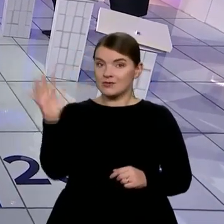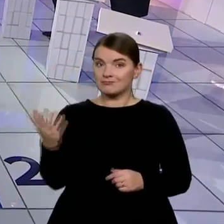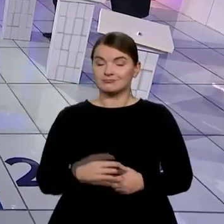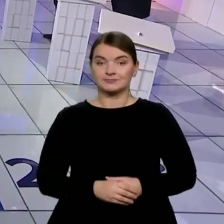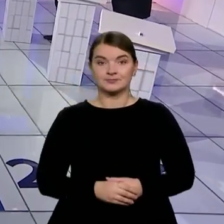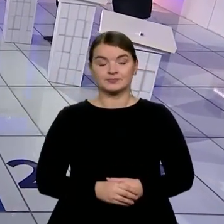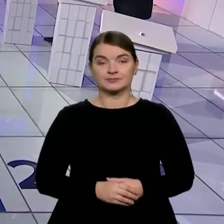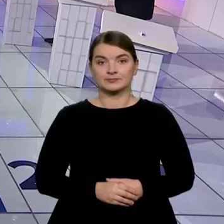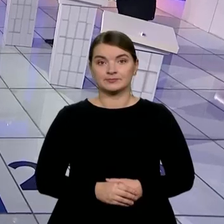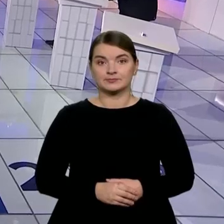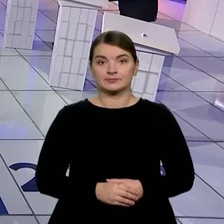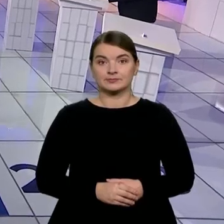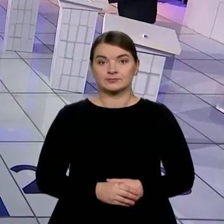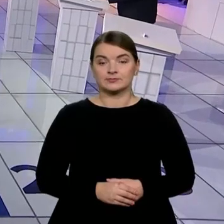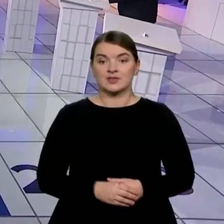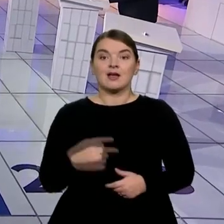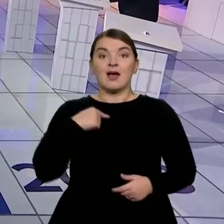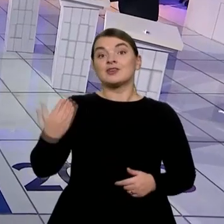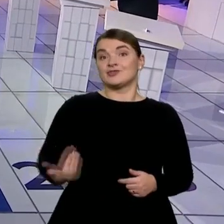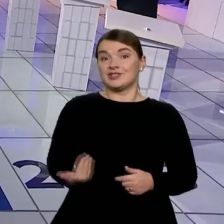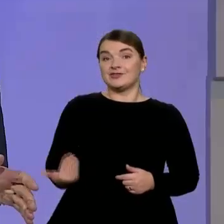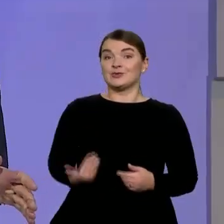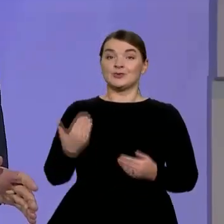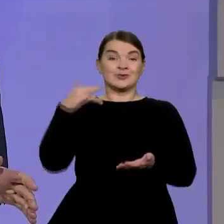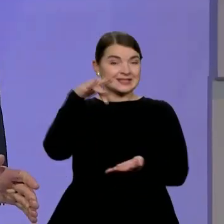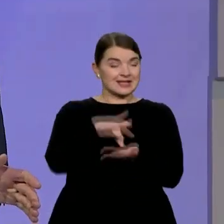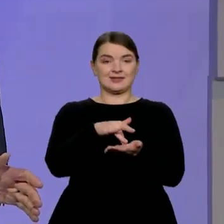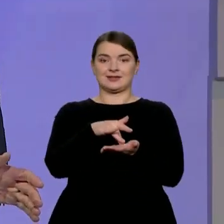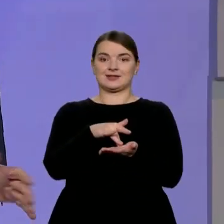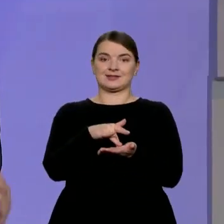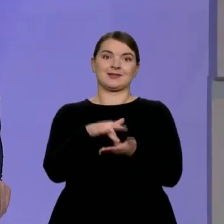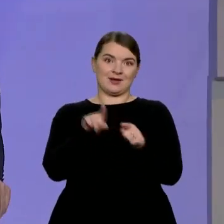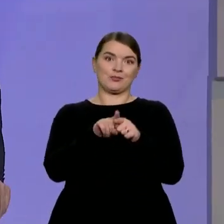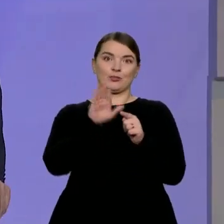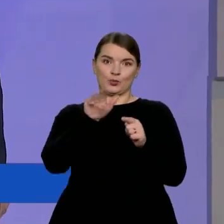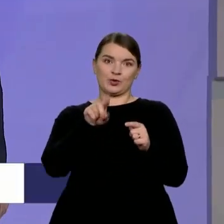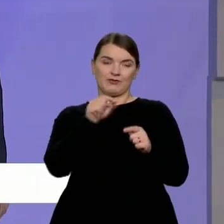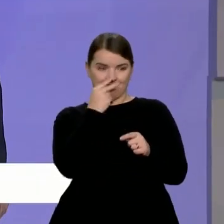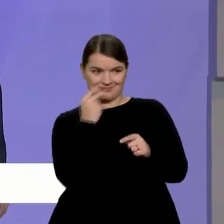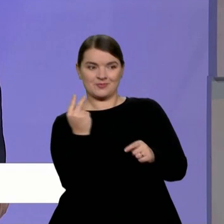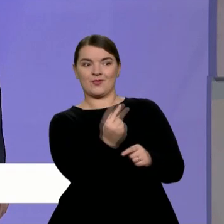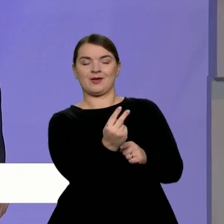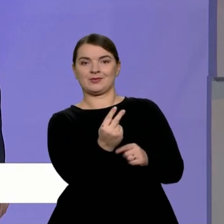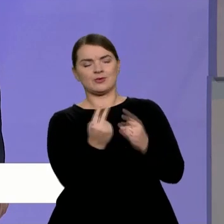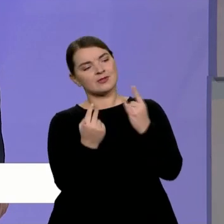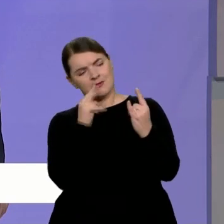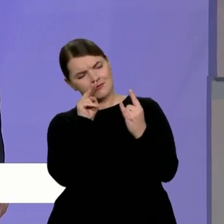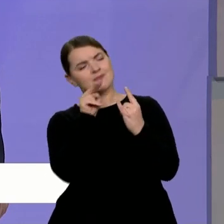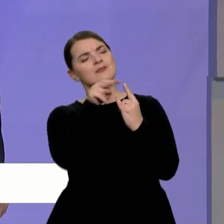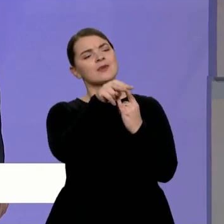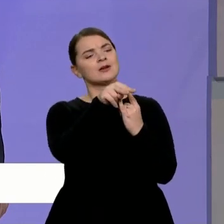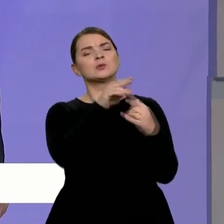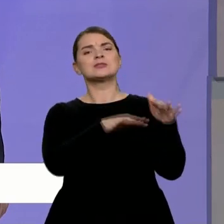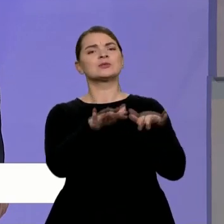Na, kadangi gyvenu pačiame miesto centre, praktiškai bulvare ir langai bulvarą, tai matau tą situaciją kiekvieną dieną ir